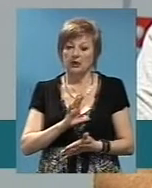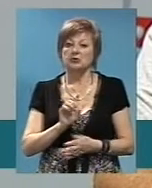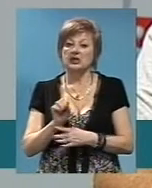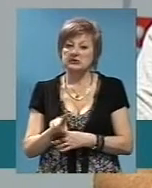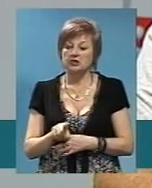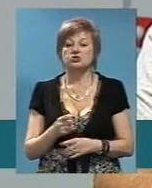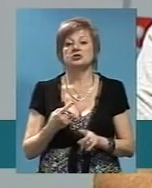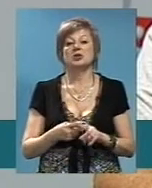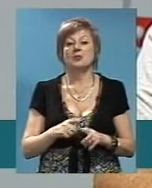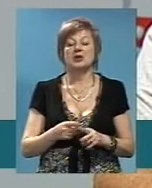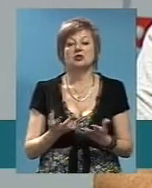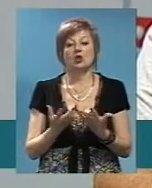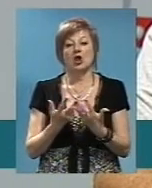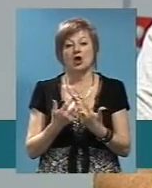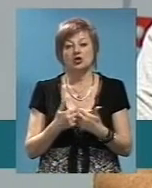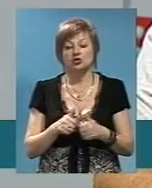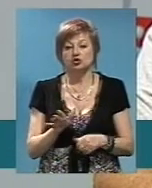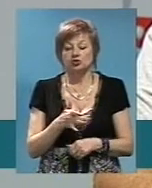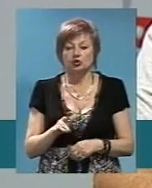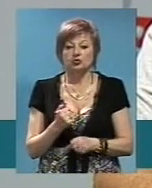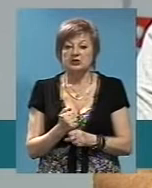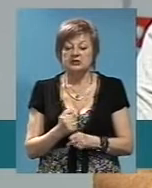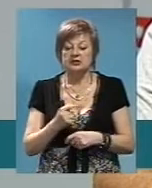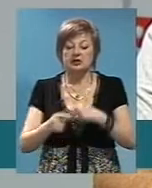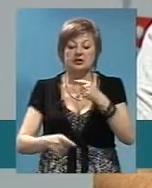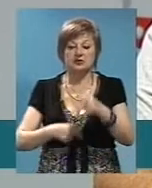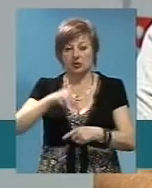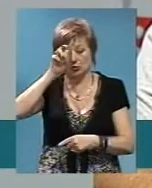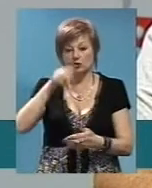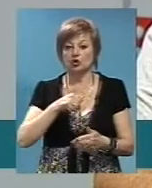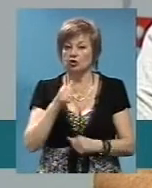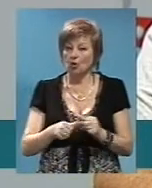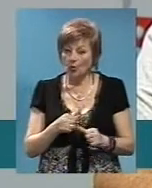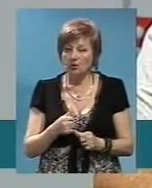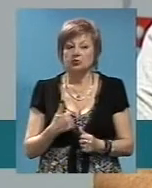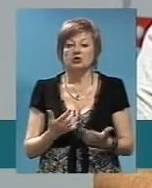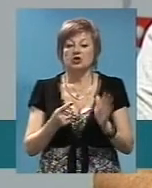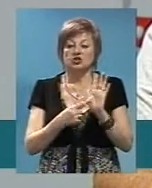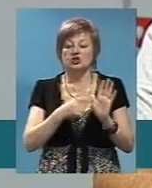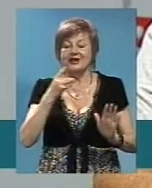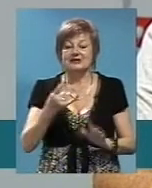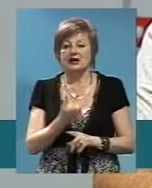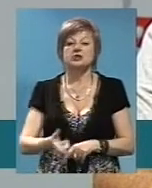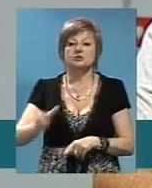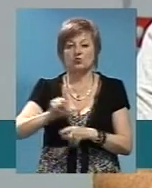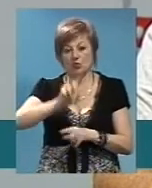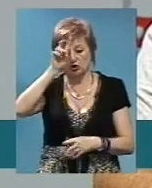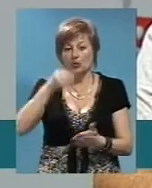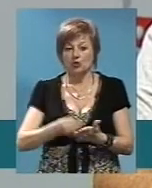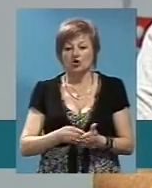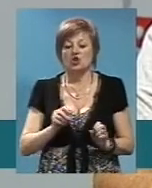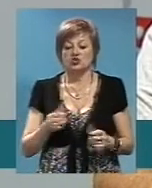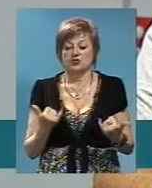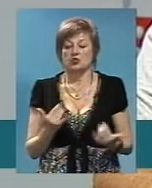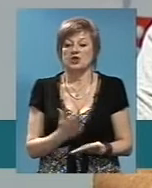от, за розрахунками, які ми зробили вже на наступний бюджетний рік, ми дійсно отримуємо в 6 разів більший бюджет, ніж ми маємо